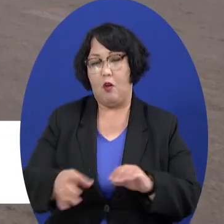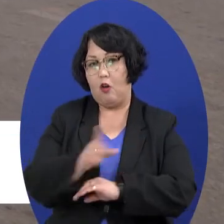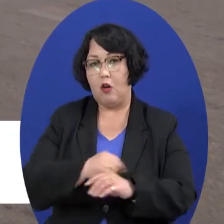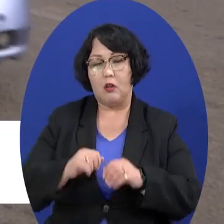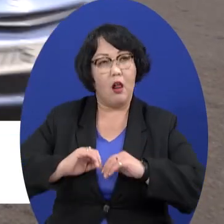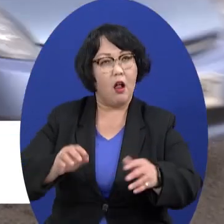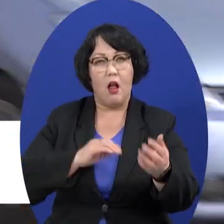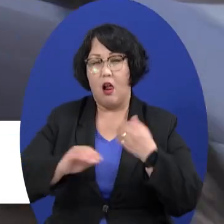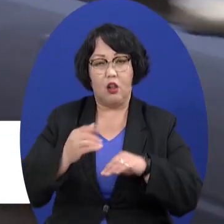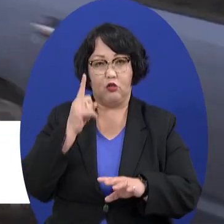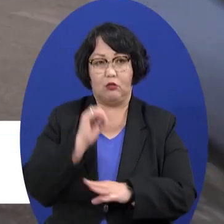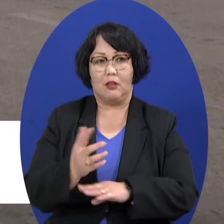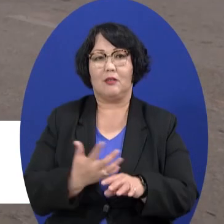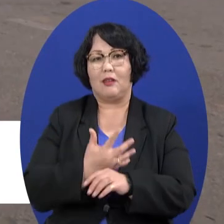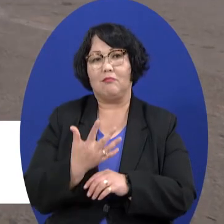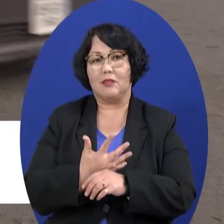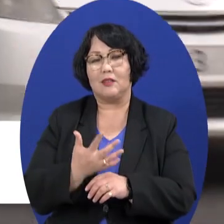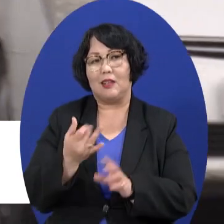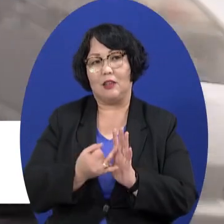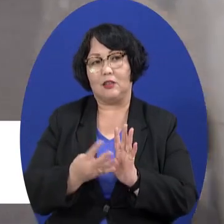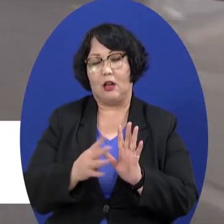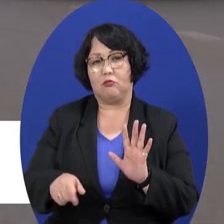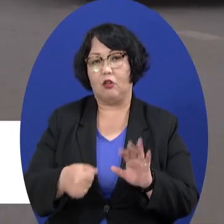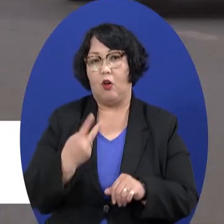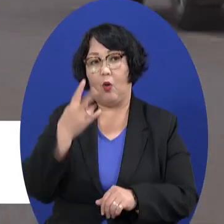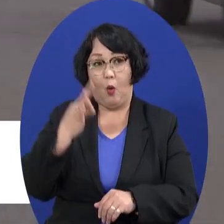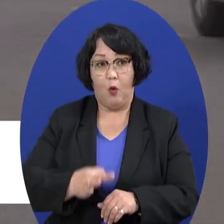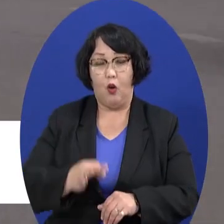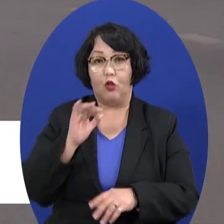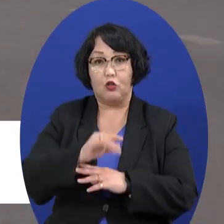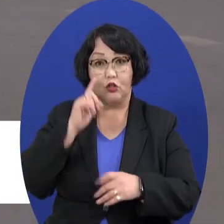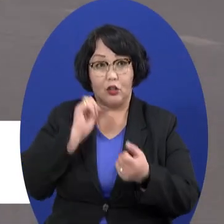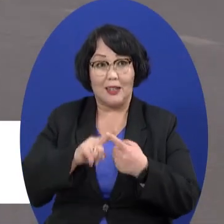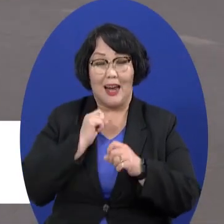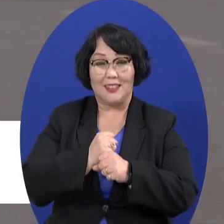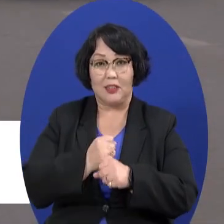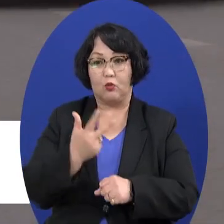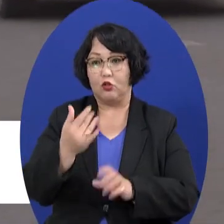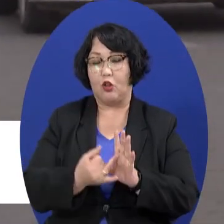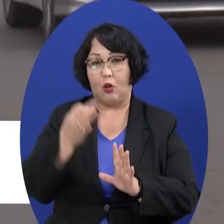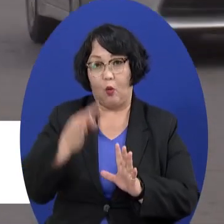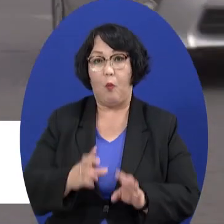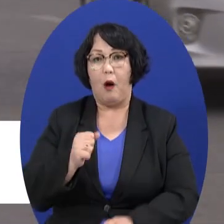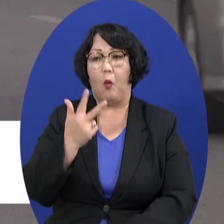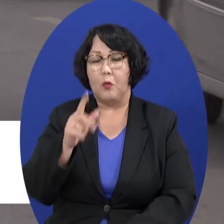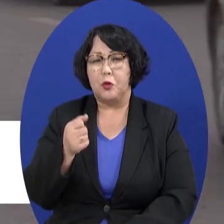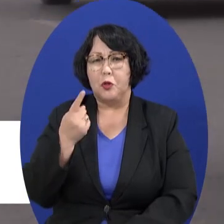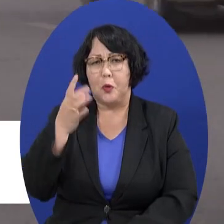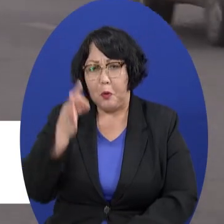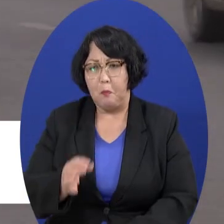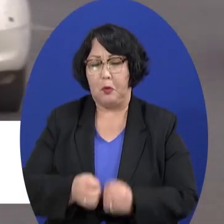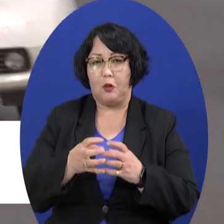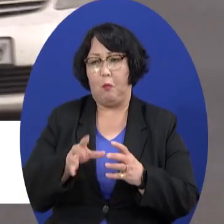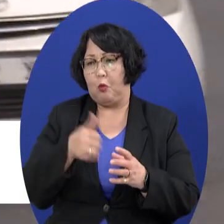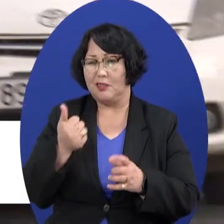өдөрт 5 цаг оролцдог иргэдийн 79.2% нь өдөрт зорж гарсан ажлынхаа 37% буюу 3/1-ийг л бүтээдэг гэсэн түн